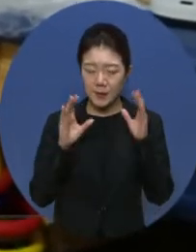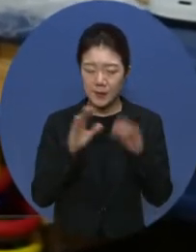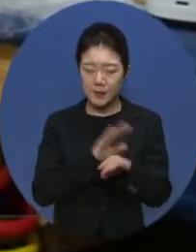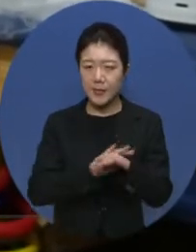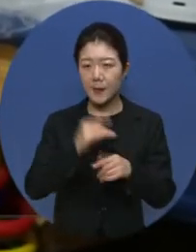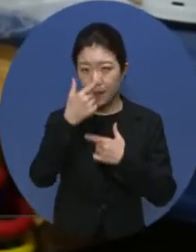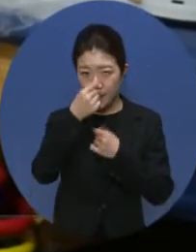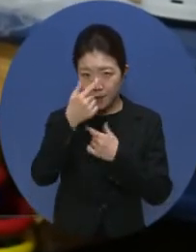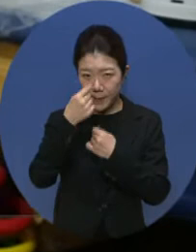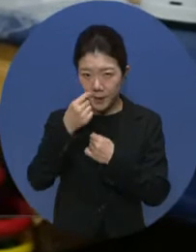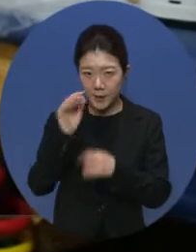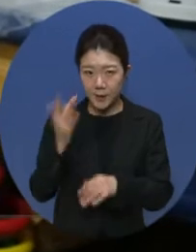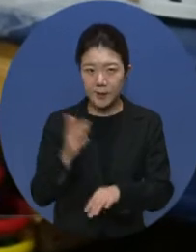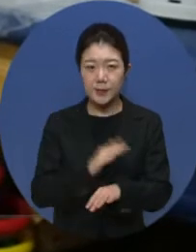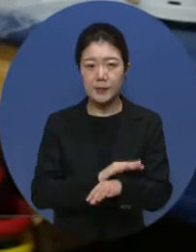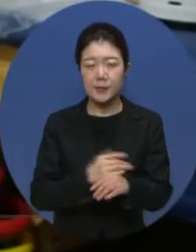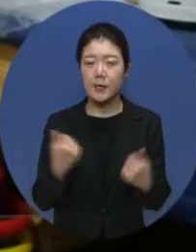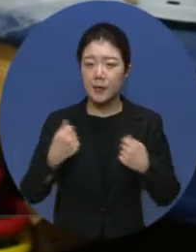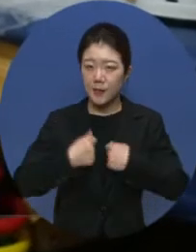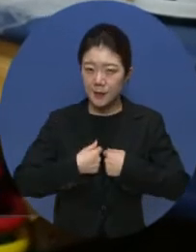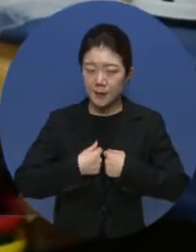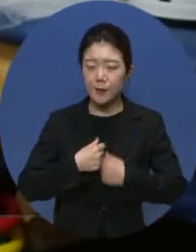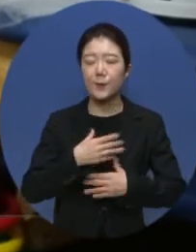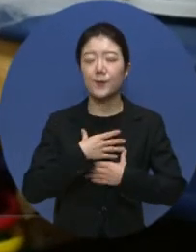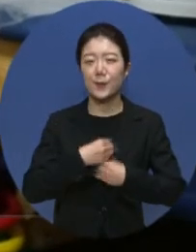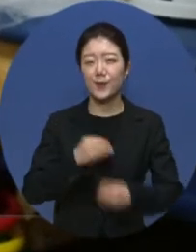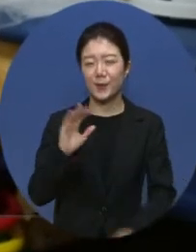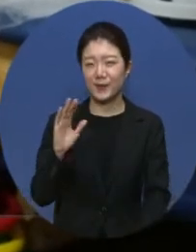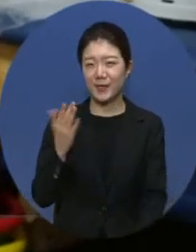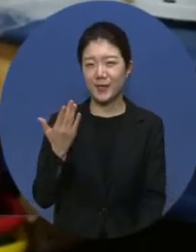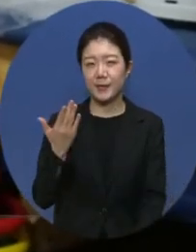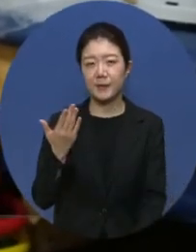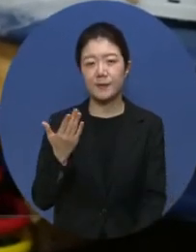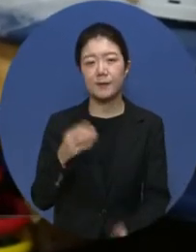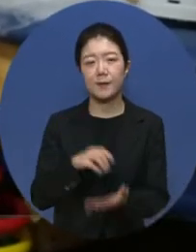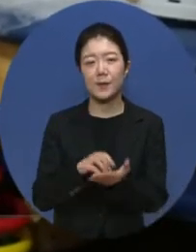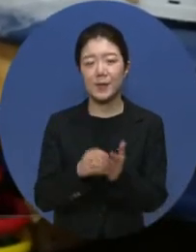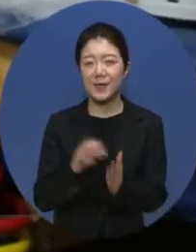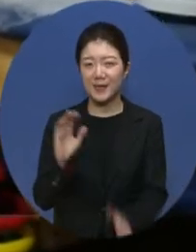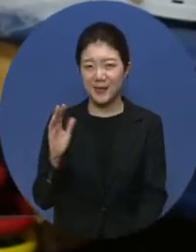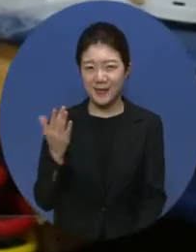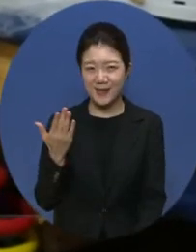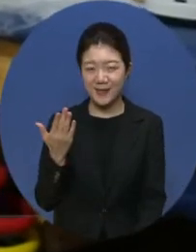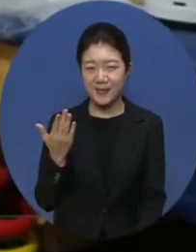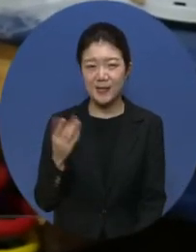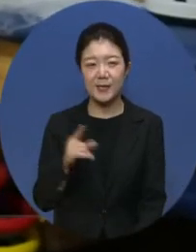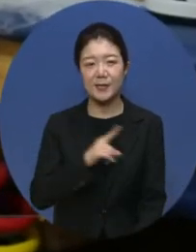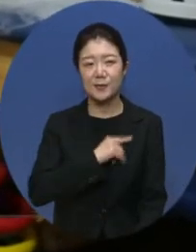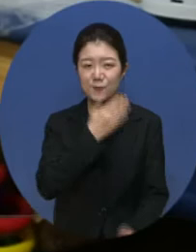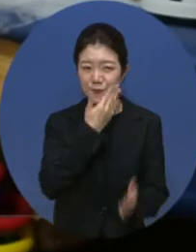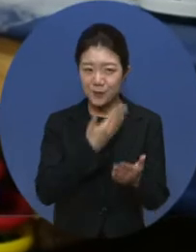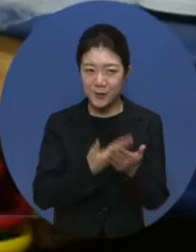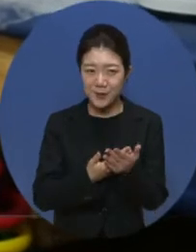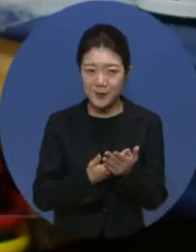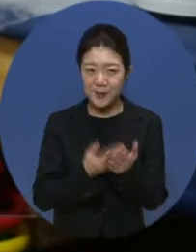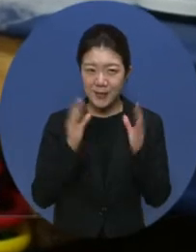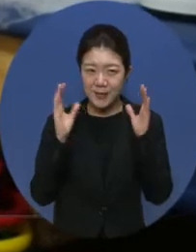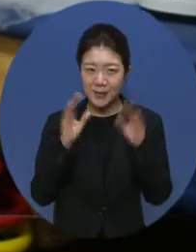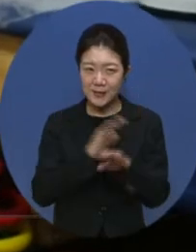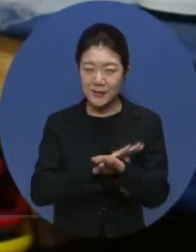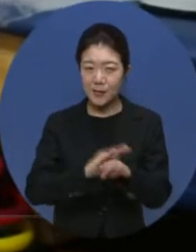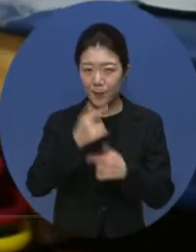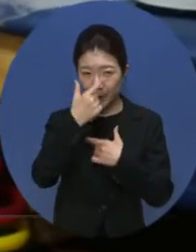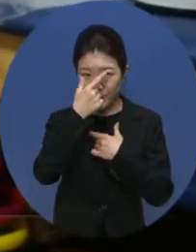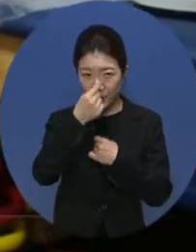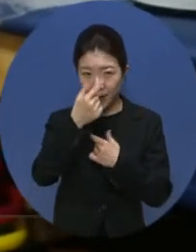맞아야 되니까 제일 착용이 제일 편안해야 되고 적당해야 되니까. 가장 중요한 이제 아이한테 잘